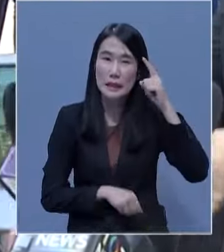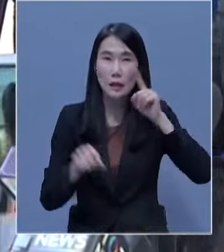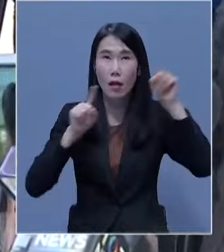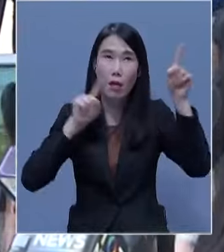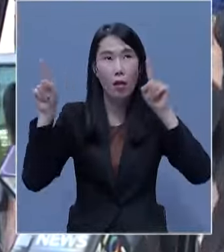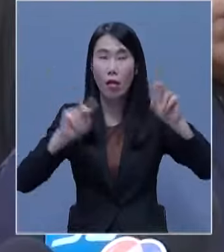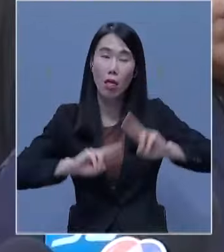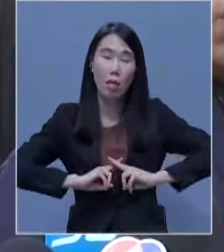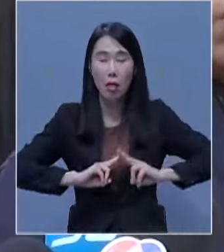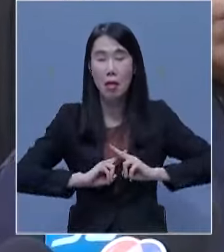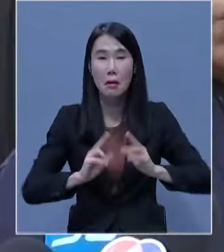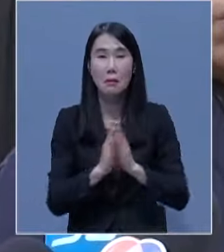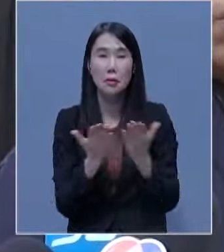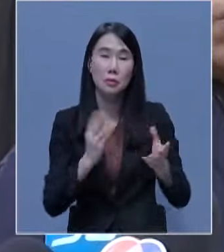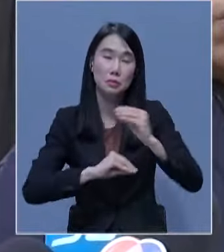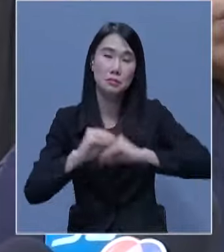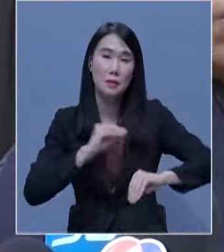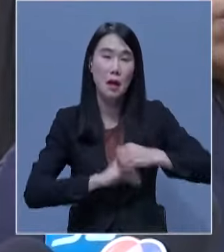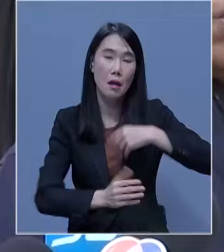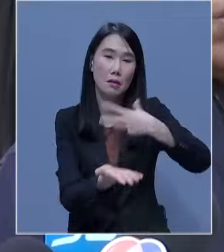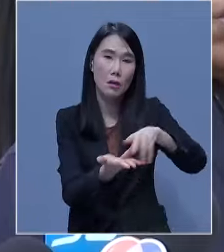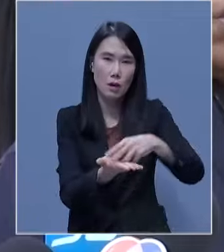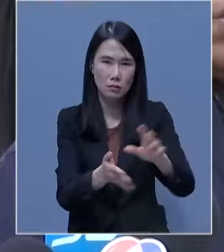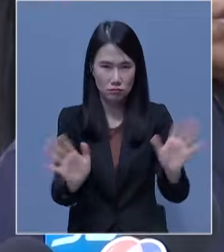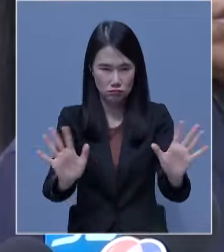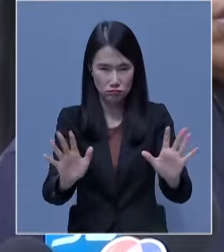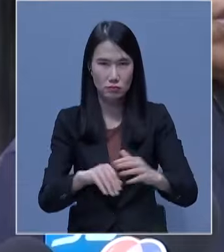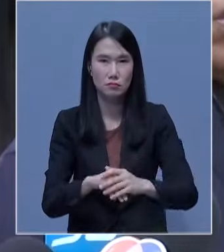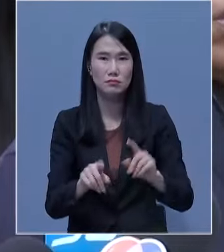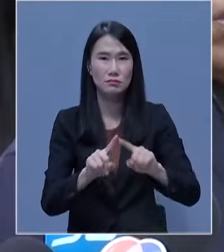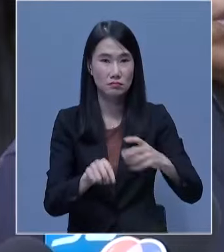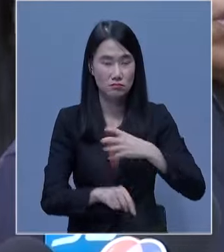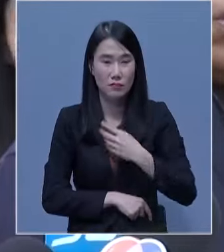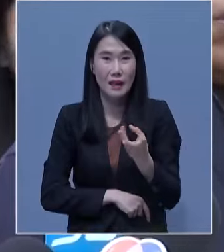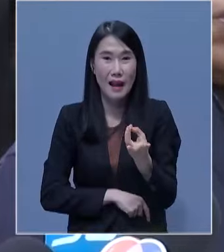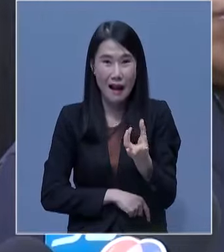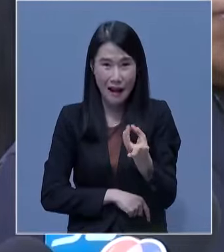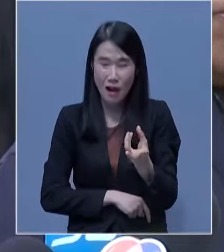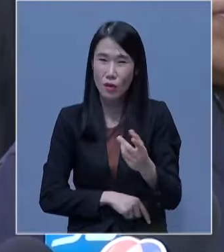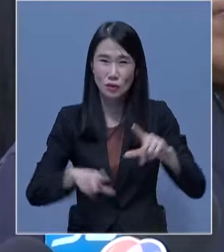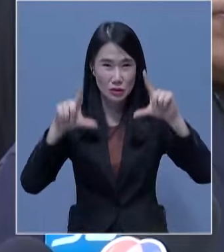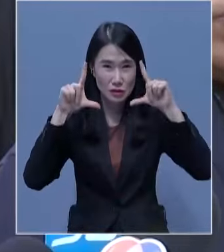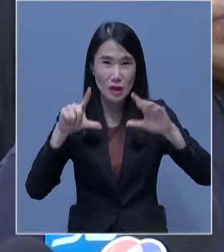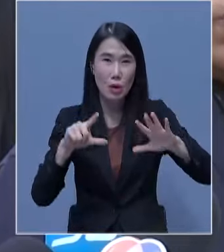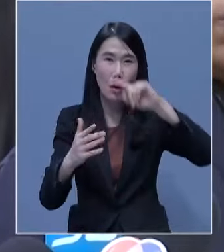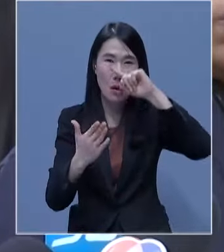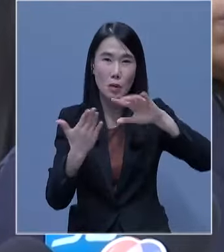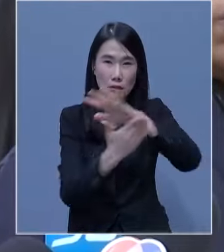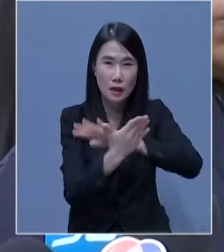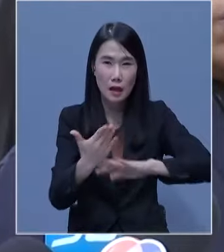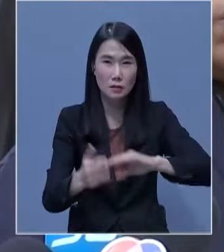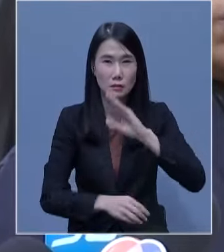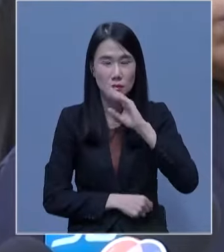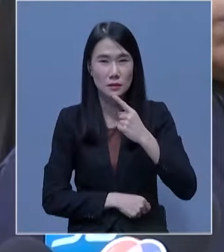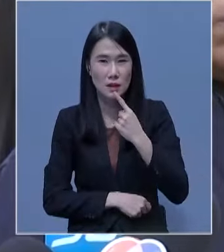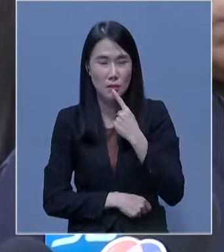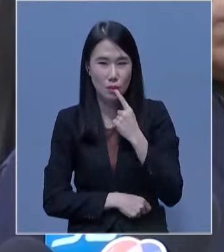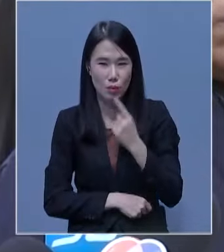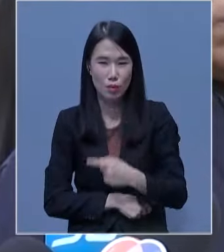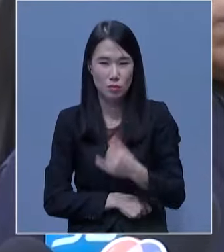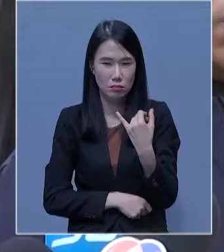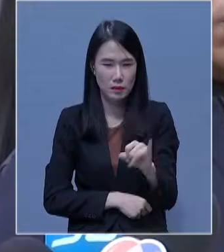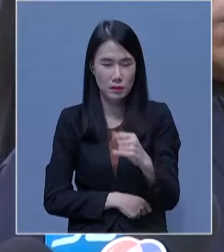แล้วก็เอามาพูด คุณภูมิธรรมบอกข้าวนี่คือทรัพย์สินเลยนะของประเทศไทยอยู่ดีๆจะมาด้อยค่าโดยไม่รู้ข้อเท็จจริงเท่ากับเ